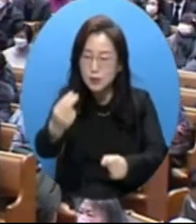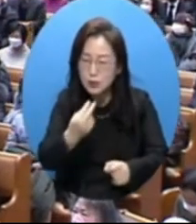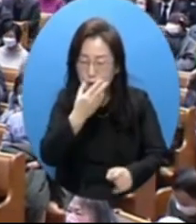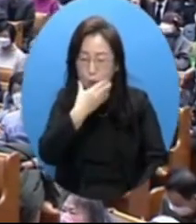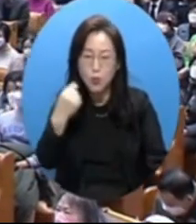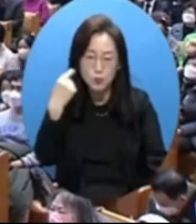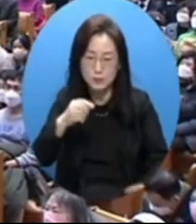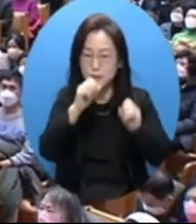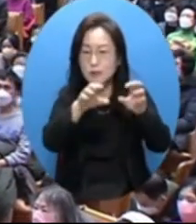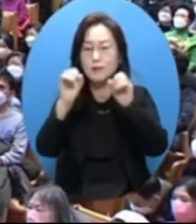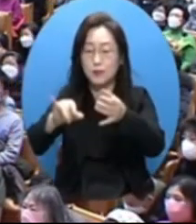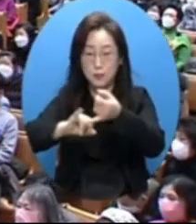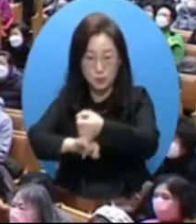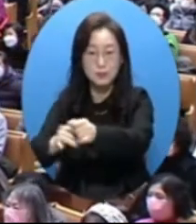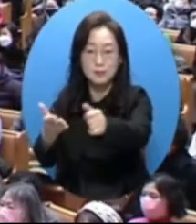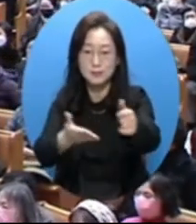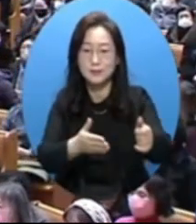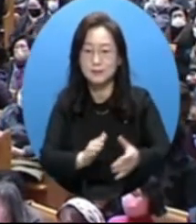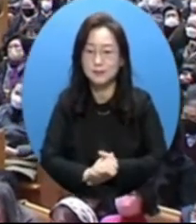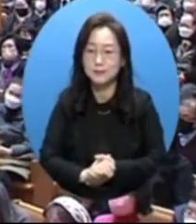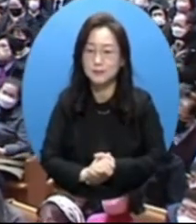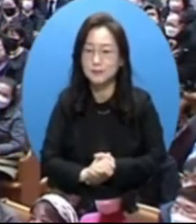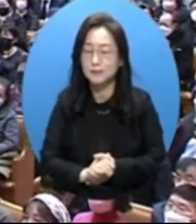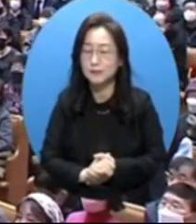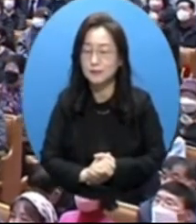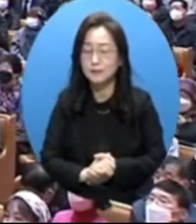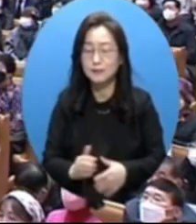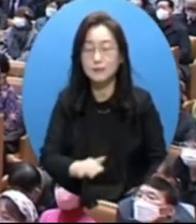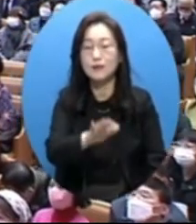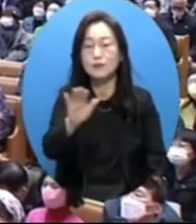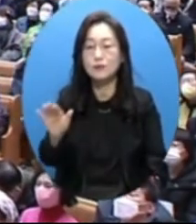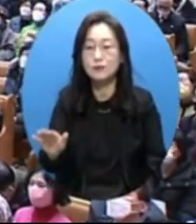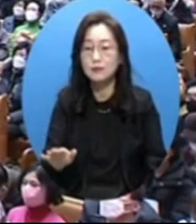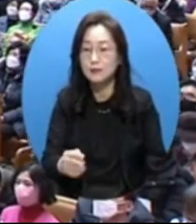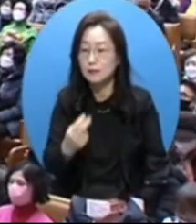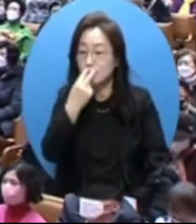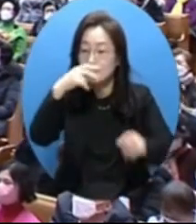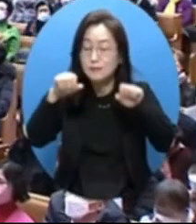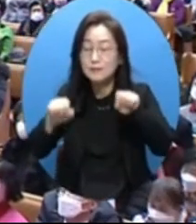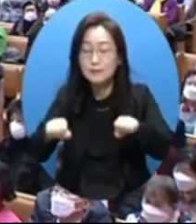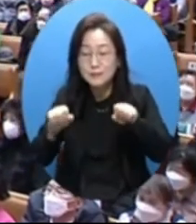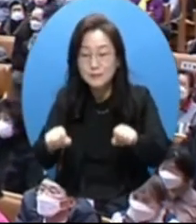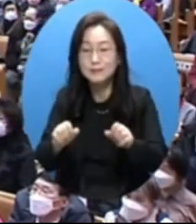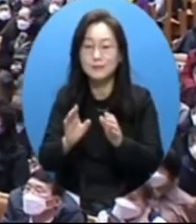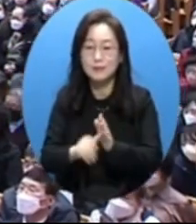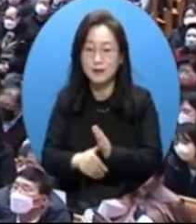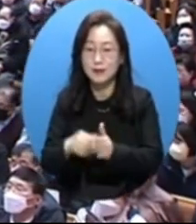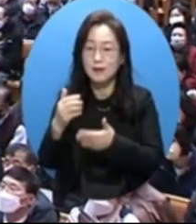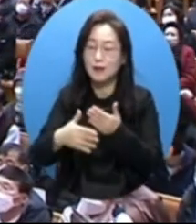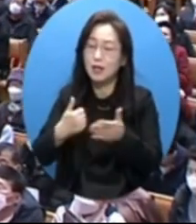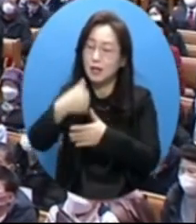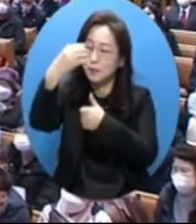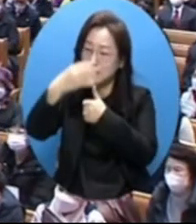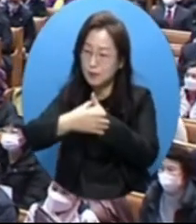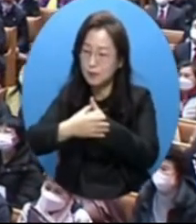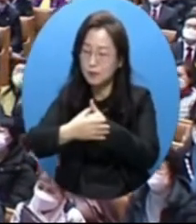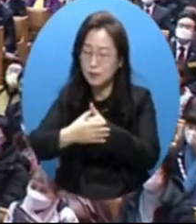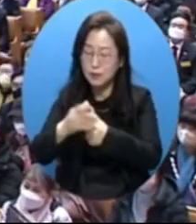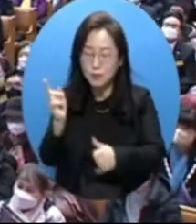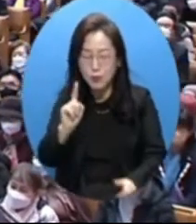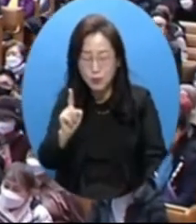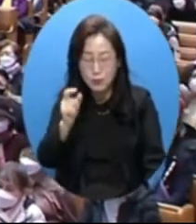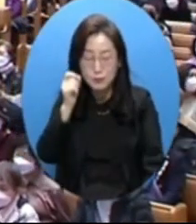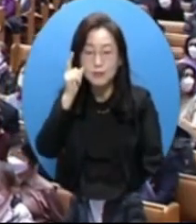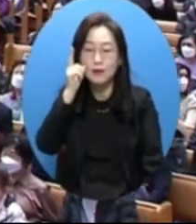전하는 우리 모두가 되어야 합니다 우리가 살아 숨쉴 때 하나님께서 나에게 맞게 삶이 무엇인가를 깨닫고